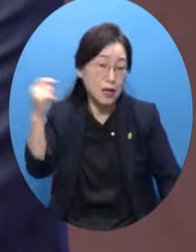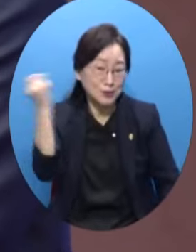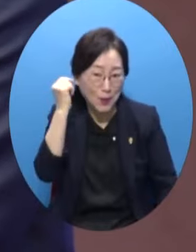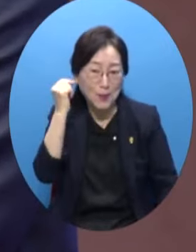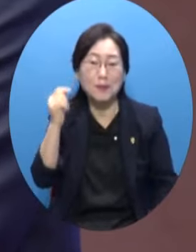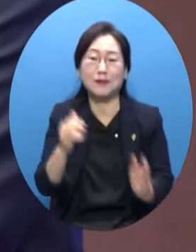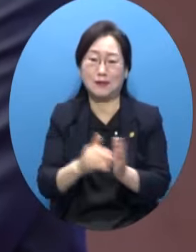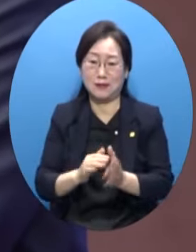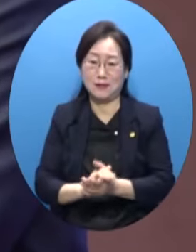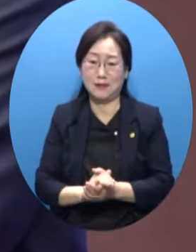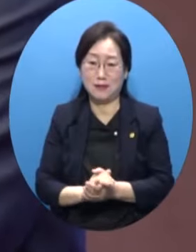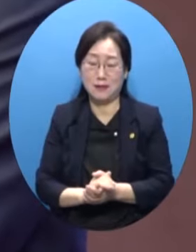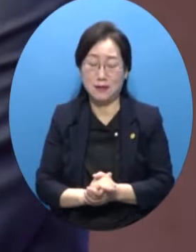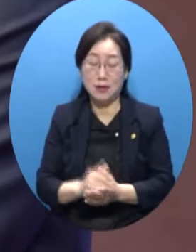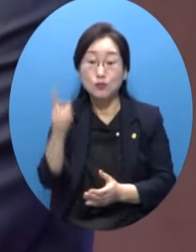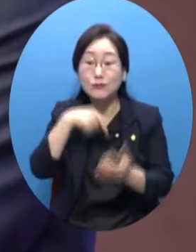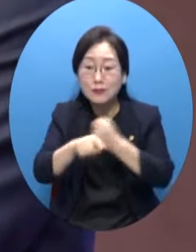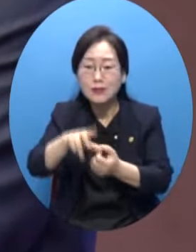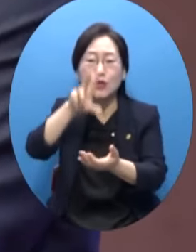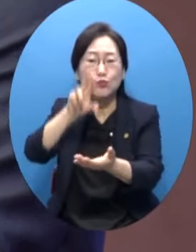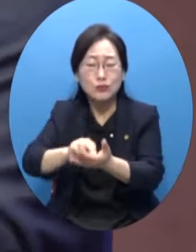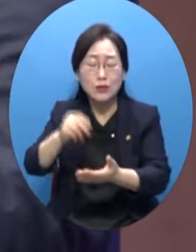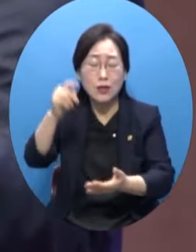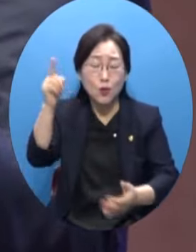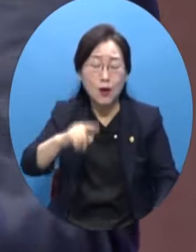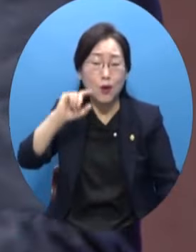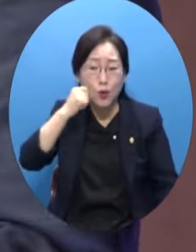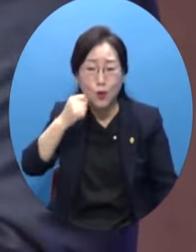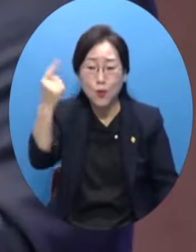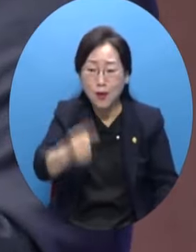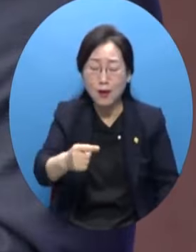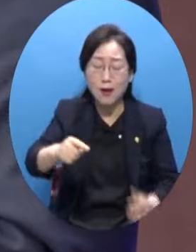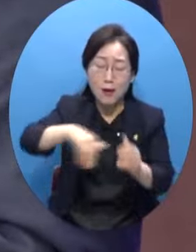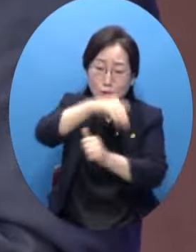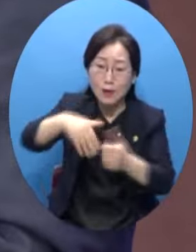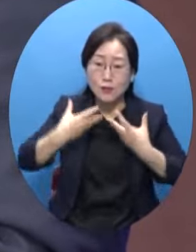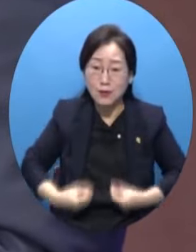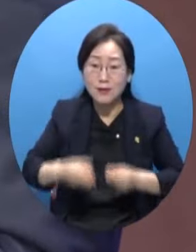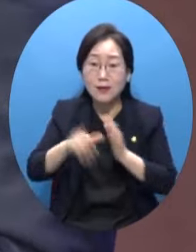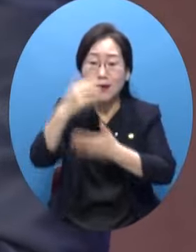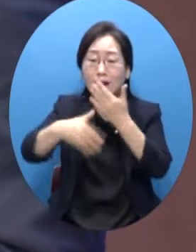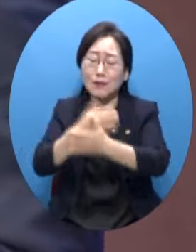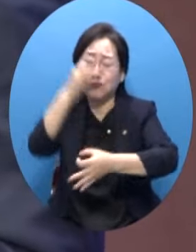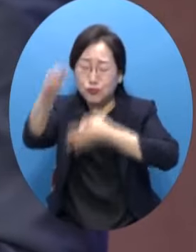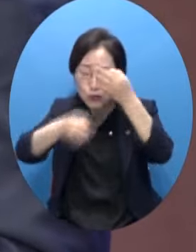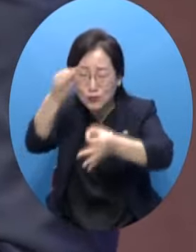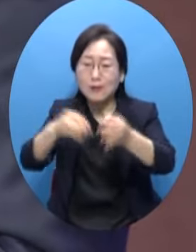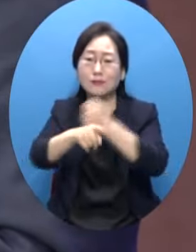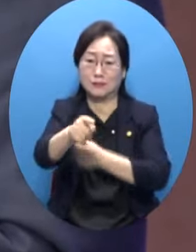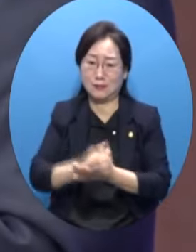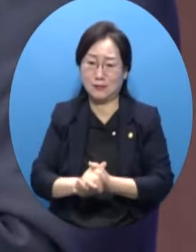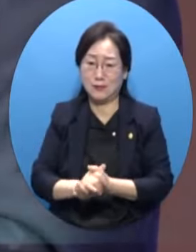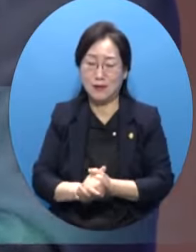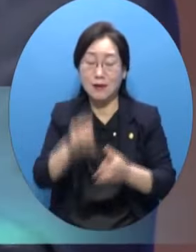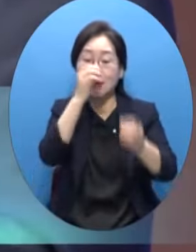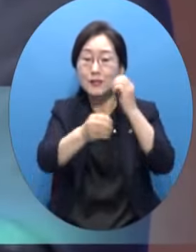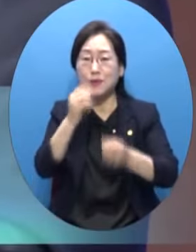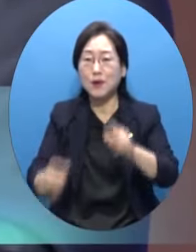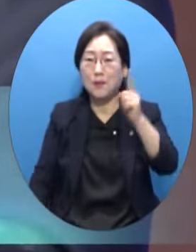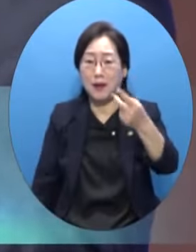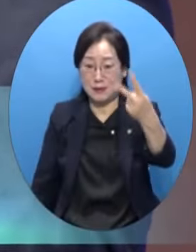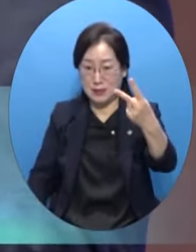들으셨나이다. 문제가 다가올 때, 어려움이 다가올 때, 그간 절망의 상황에서 우리 주님께 부르짖어 기도해야 되는 것입니다. 시편 102편